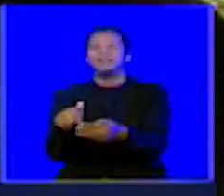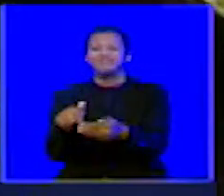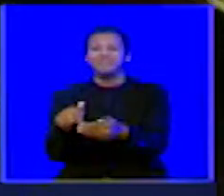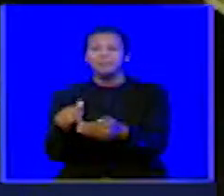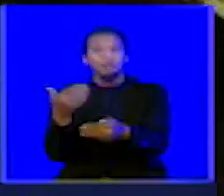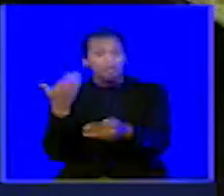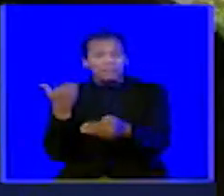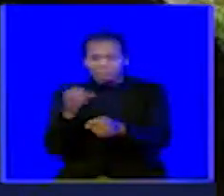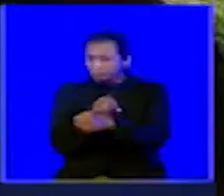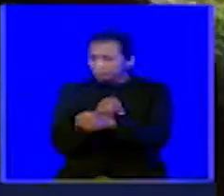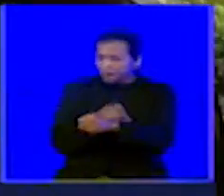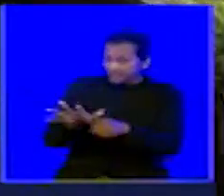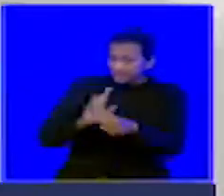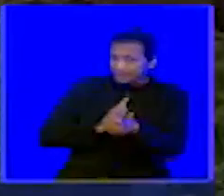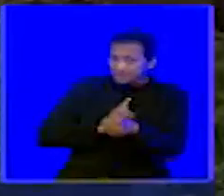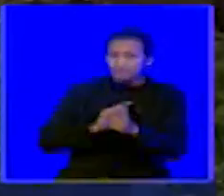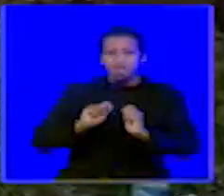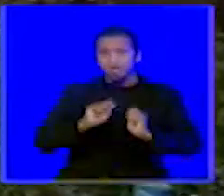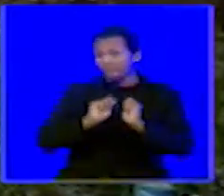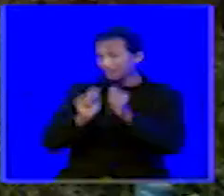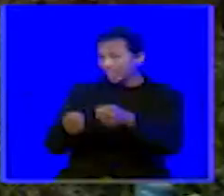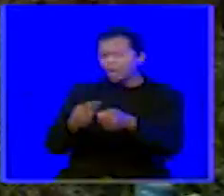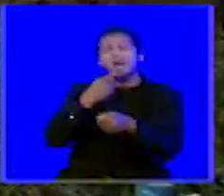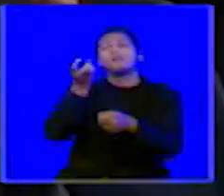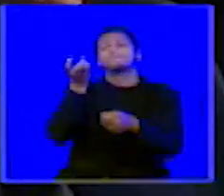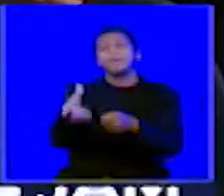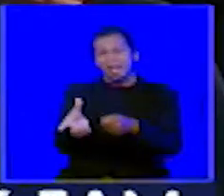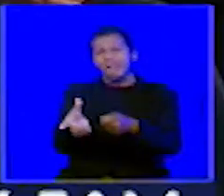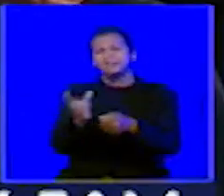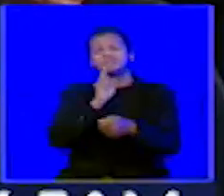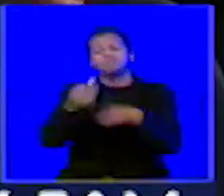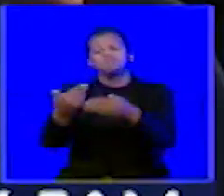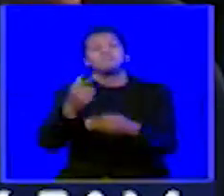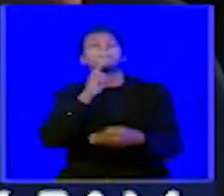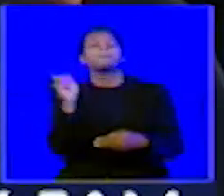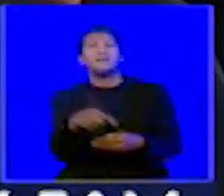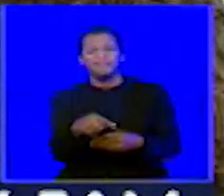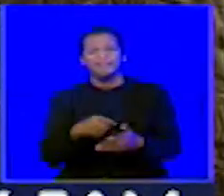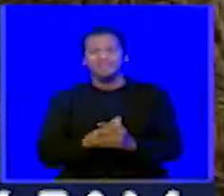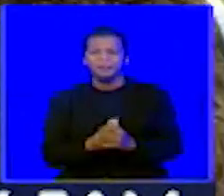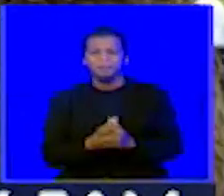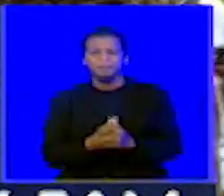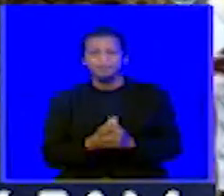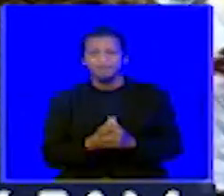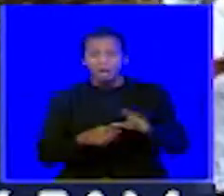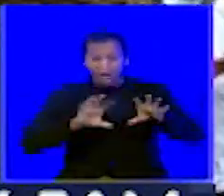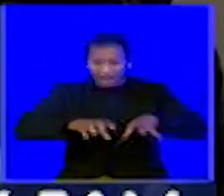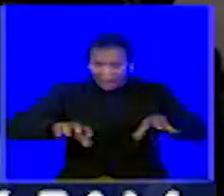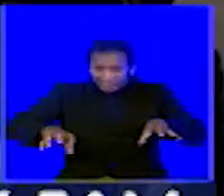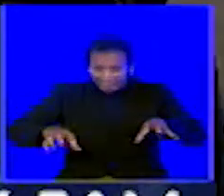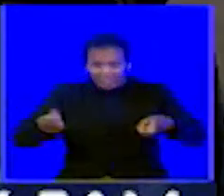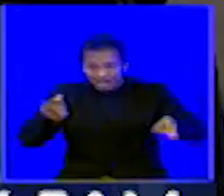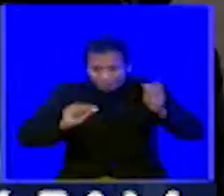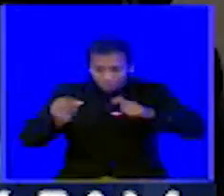proses untuk pendaftaran juga sangat mudah. Bumame Farmasi Bogor juga dilengkapi laboratorium yang dalam satu hari bisa menampung